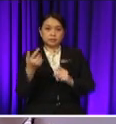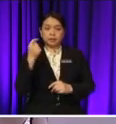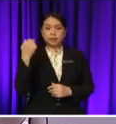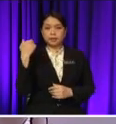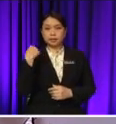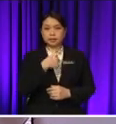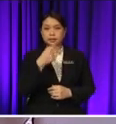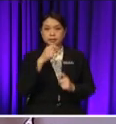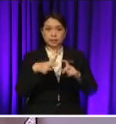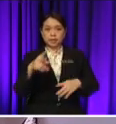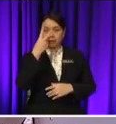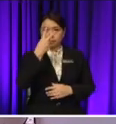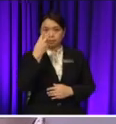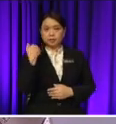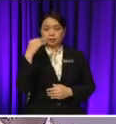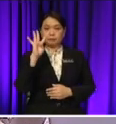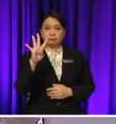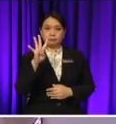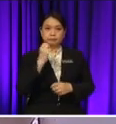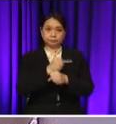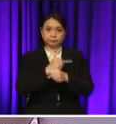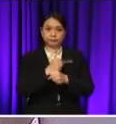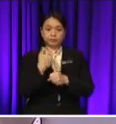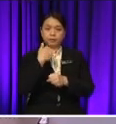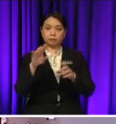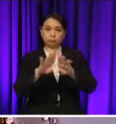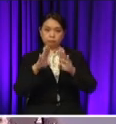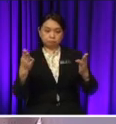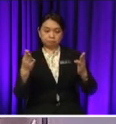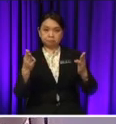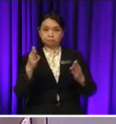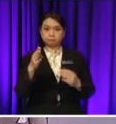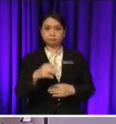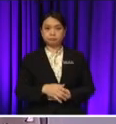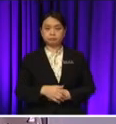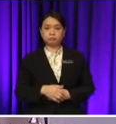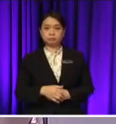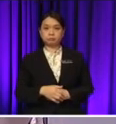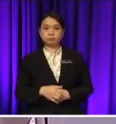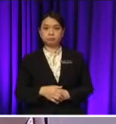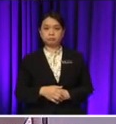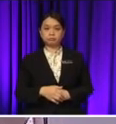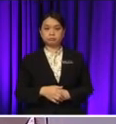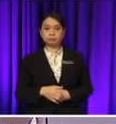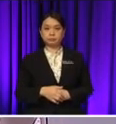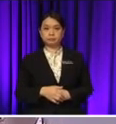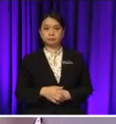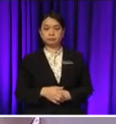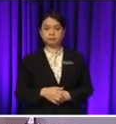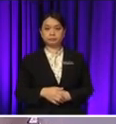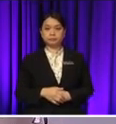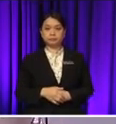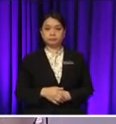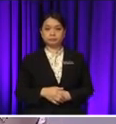tugas TNI kita buka serentak Oke kita buka Temple kita buka dia punya Tata